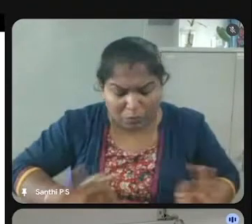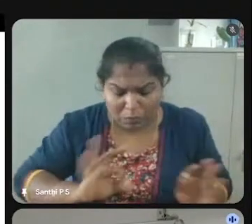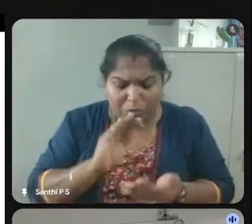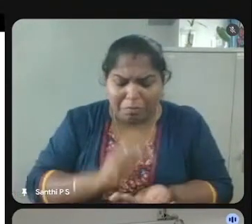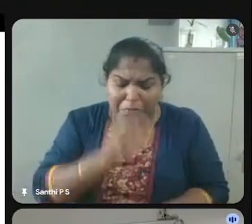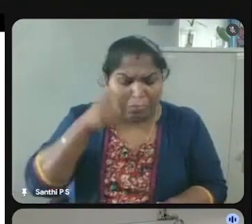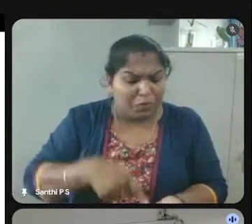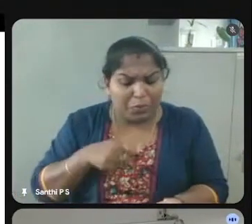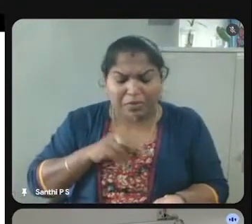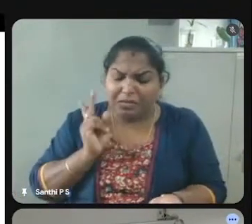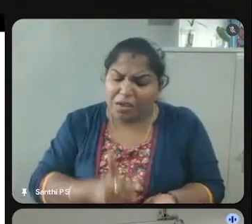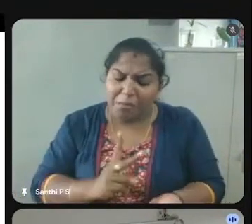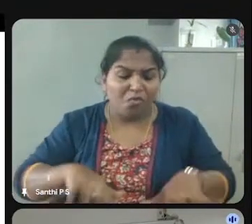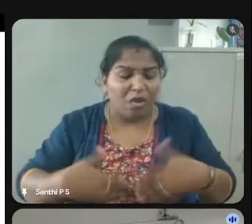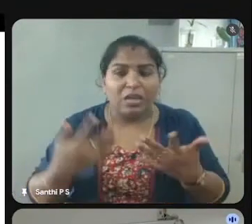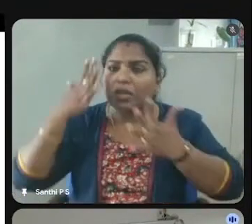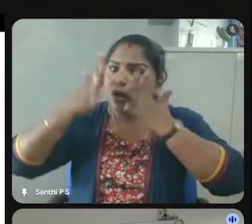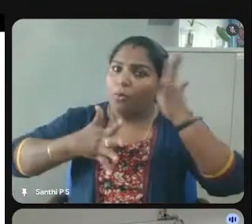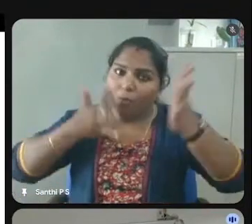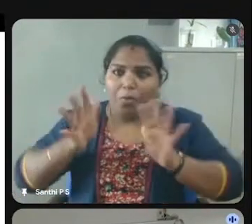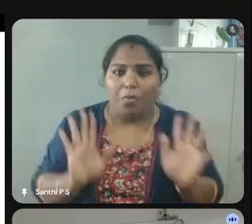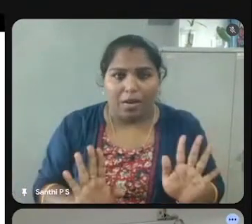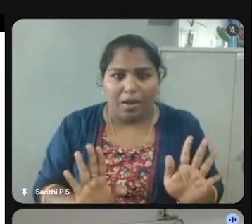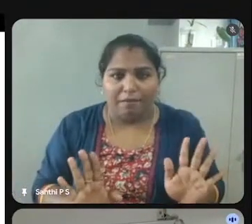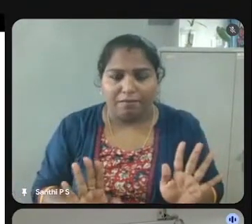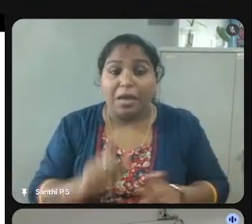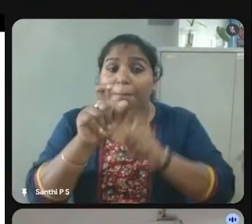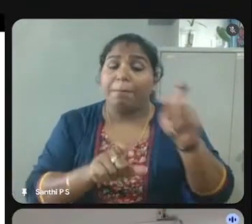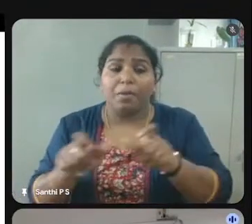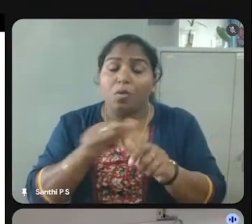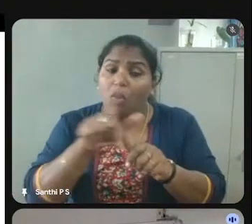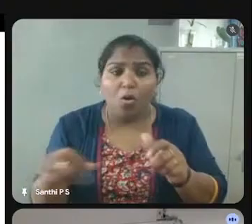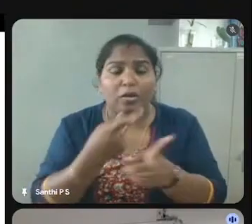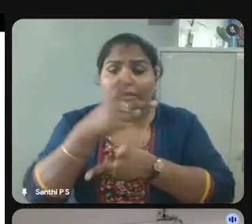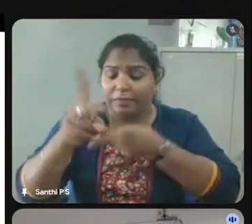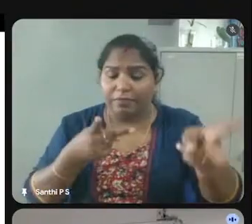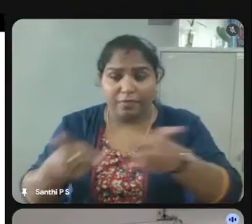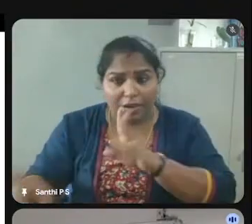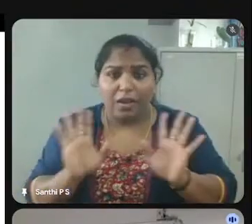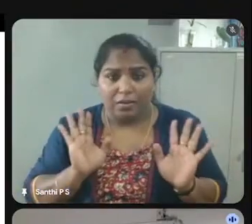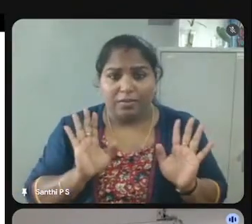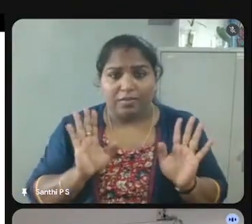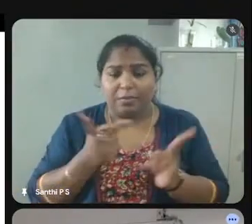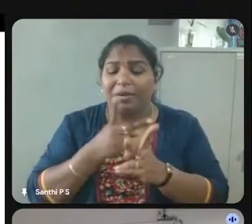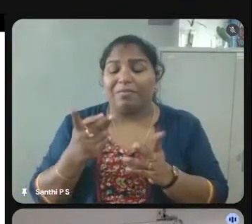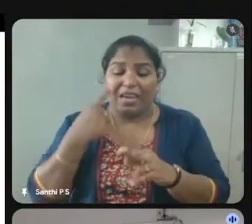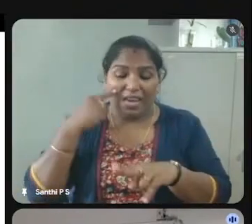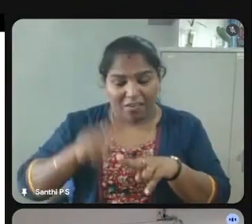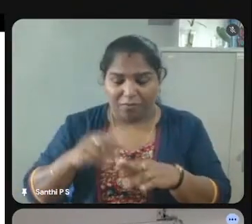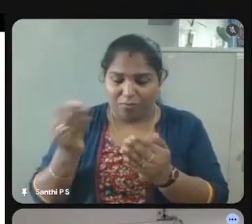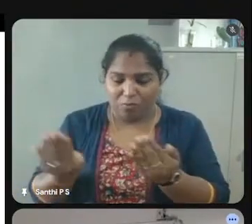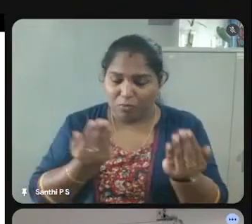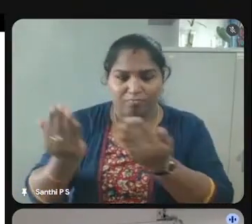എന്ന് പറയുന്നത് ഏറെയും കുറഞ്ഞുമിരിക്കും. ഓരോ വ്യക്തികളിലെ വ്യത്യാസങ്ങൾ ഉണ്ടാവും. അപ്പം അത് മനസ്സിലാക്കാതെ നമുക്ക് മേലെ വരുന്ന ഈ കമ്പാരിസൺസ്, അതുപോലെ